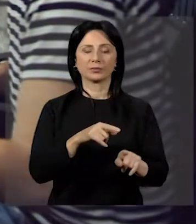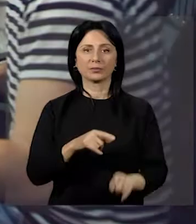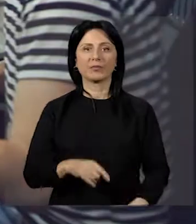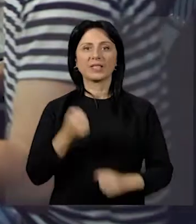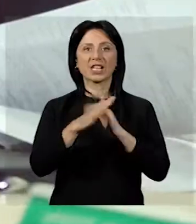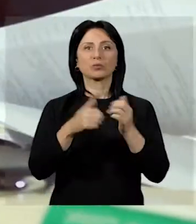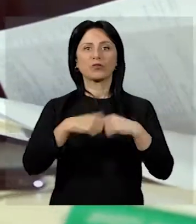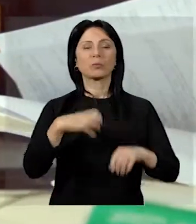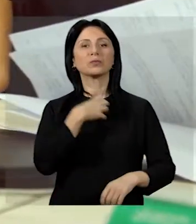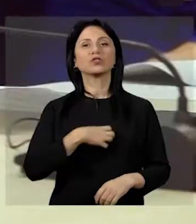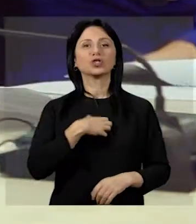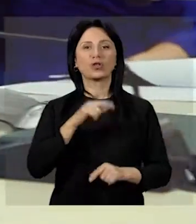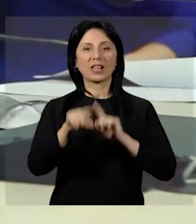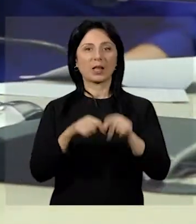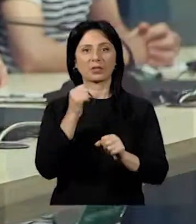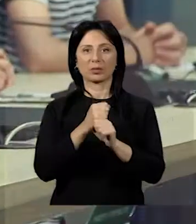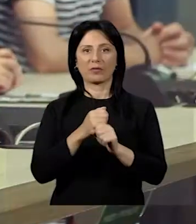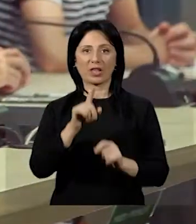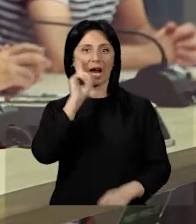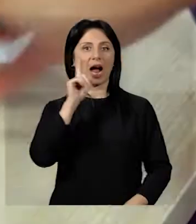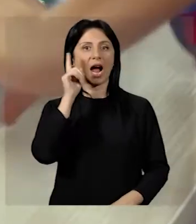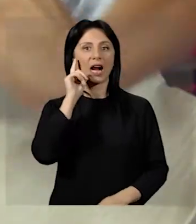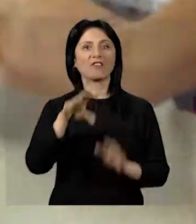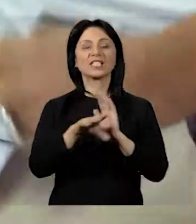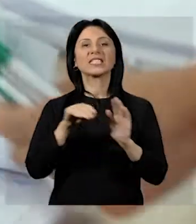Նրանց առաջարկած ծառայության մասին ԿՀ-ն կարևոր